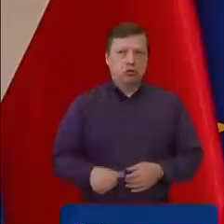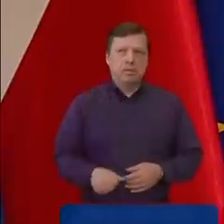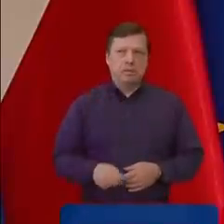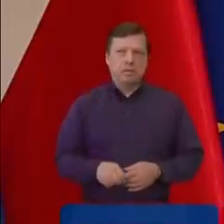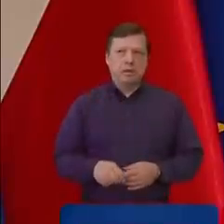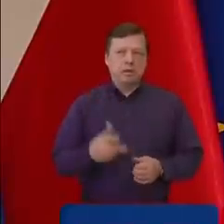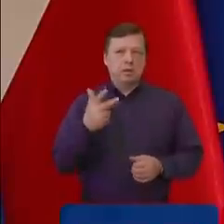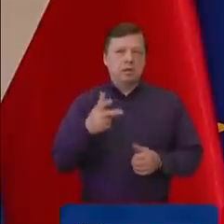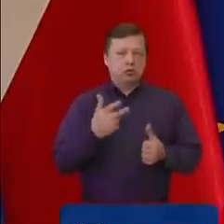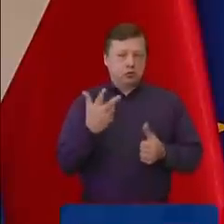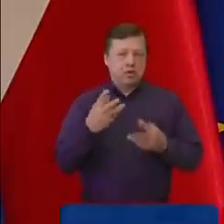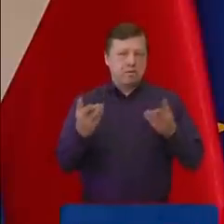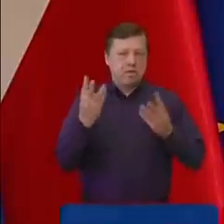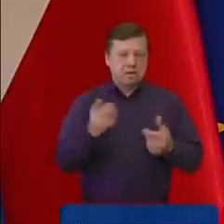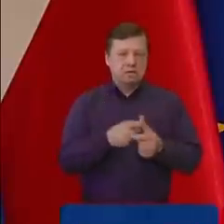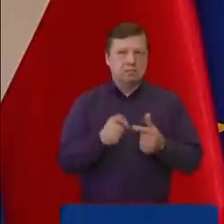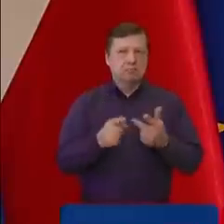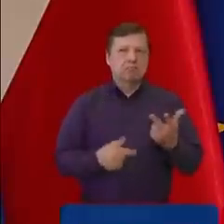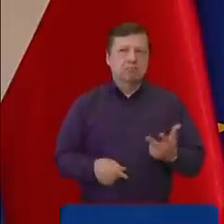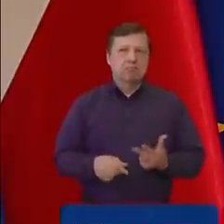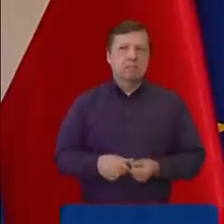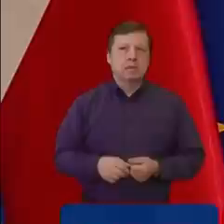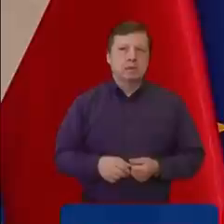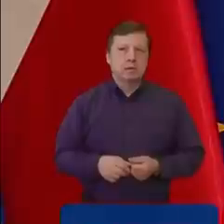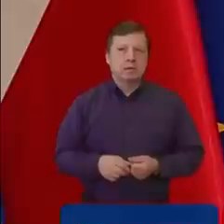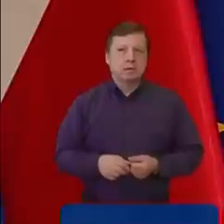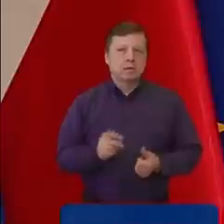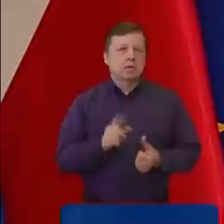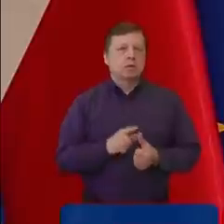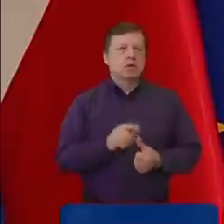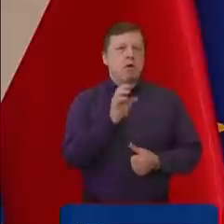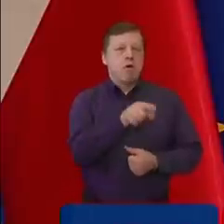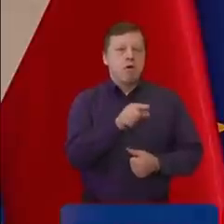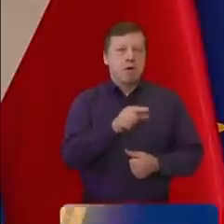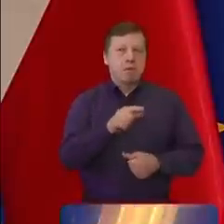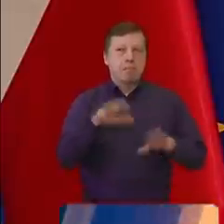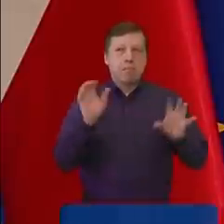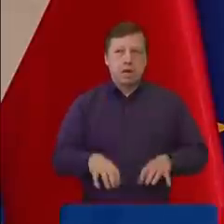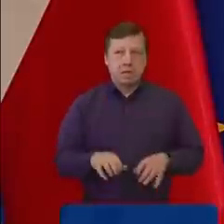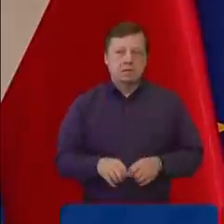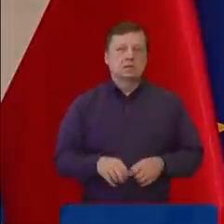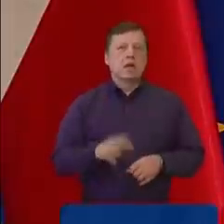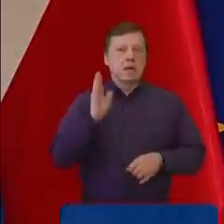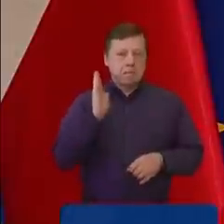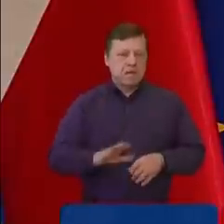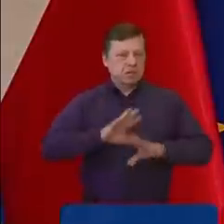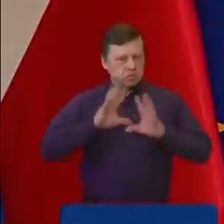historii bankowości centralnej. Powiedział tyle, że w ramach swojego mandatu zrobią